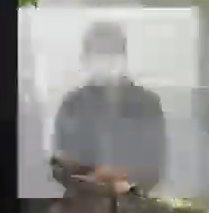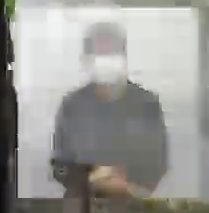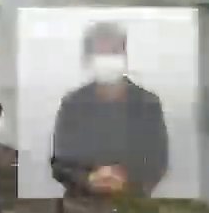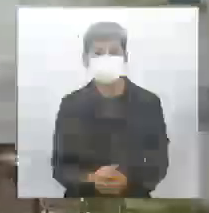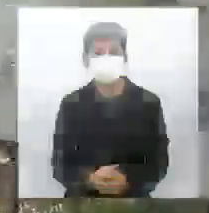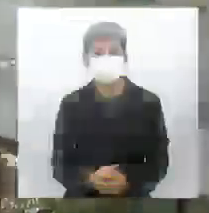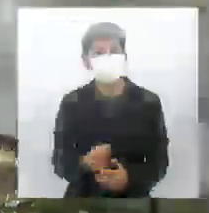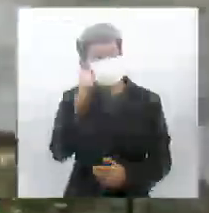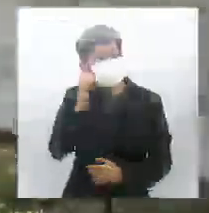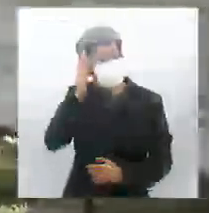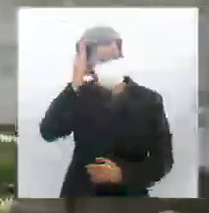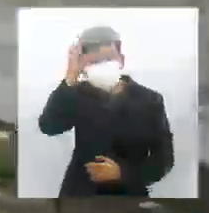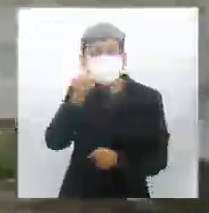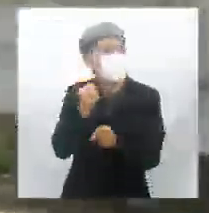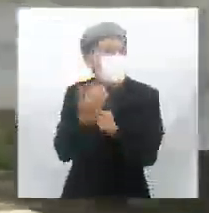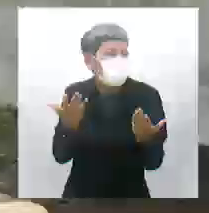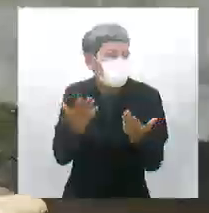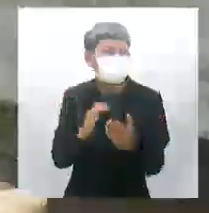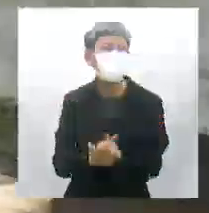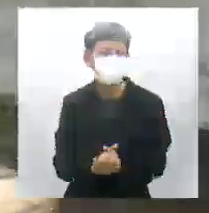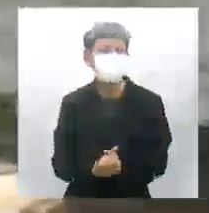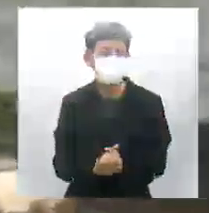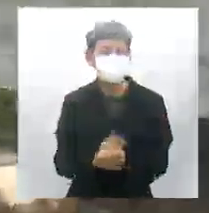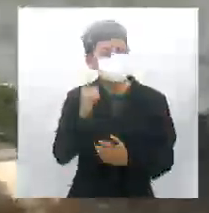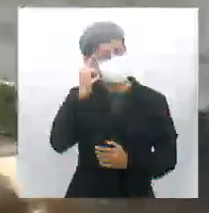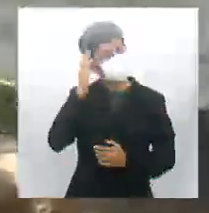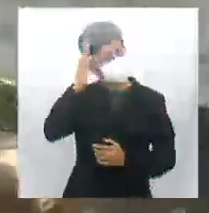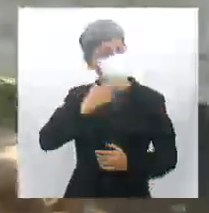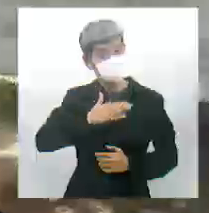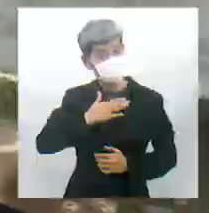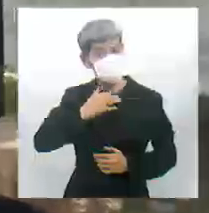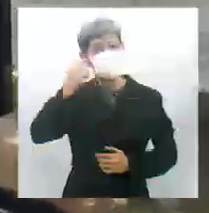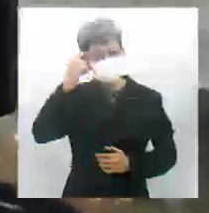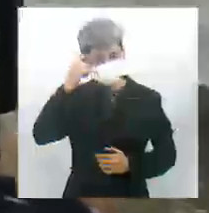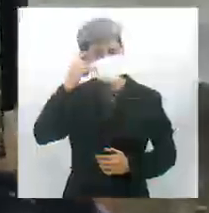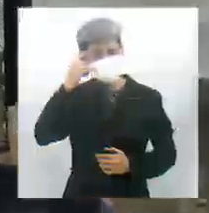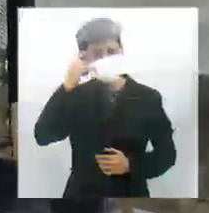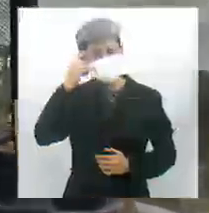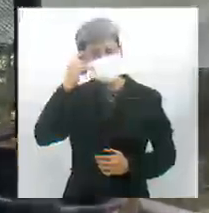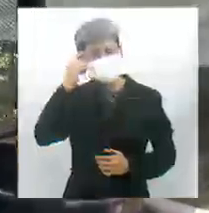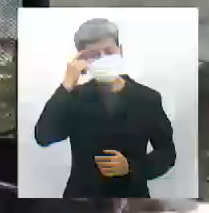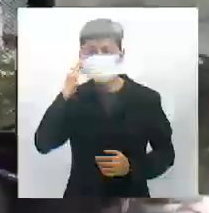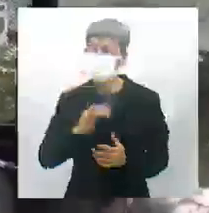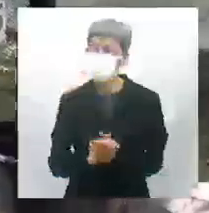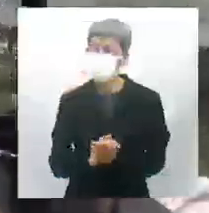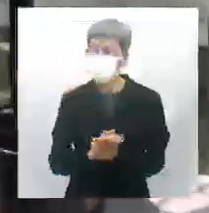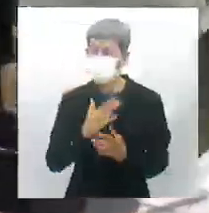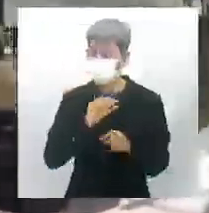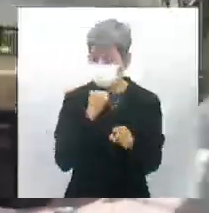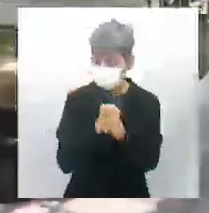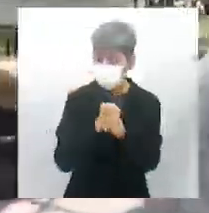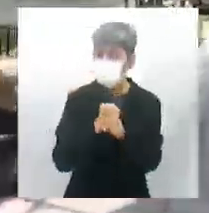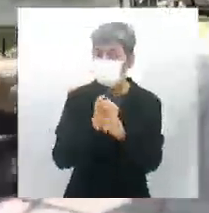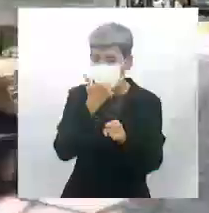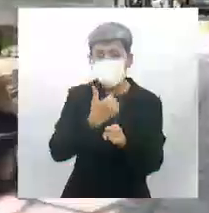แล้วอนาคตเนี่ยเราวางแผนยังไงต่อไปครับกับที่นี่ อนาคตเราคิดว่าเรามีความสามารถแล้วพอจ